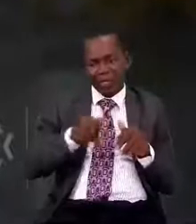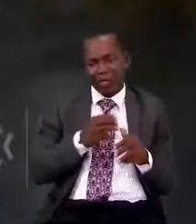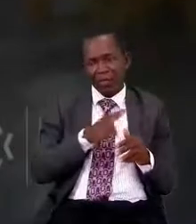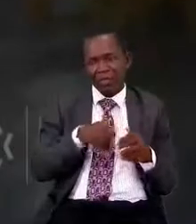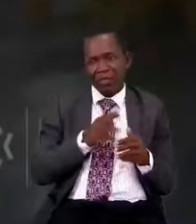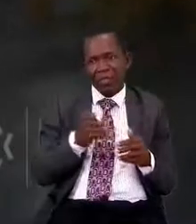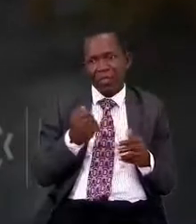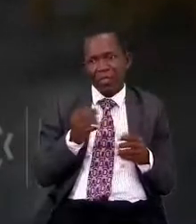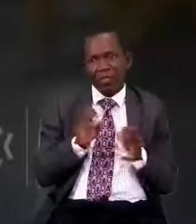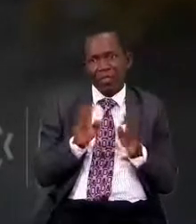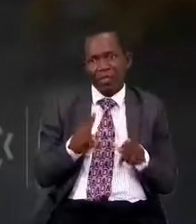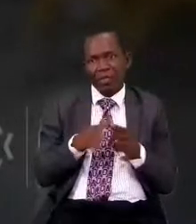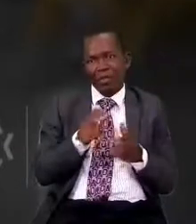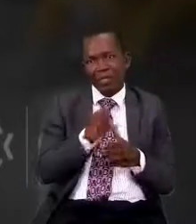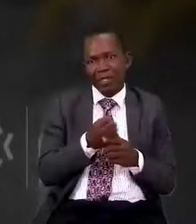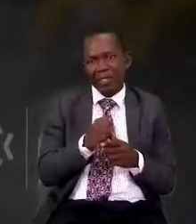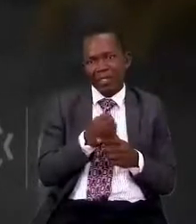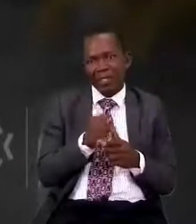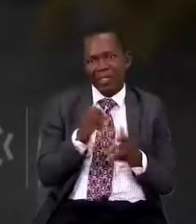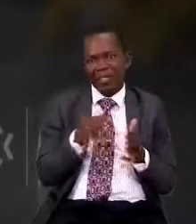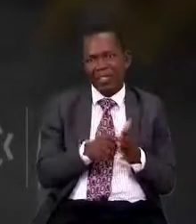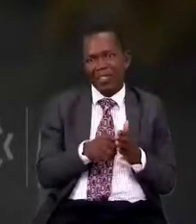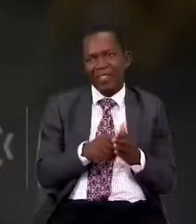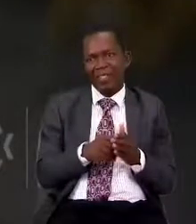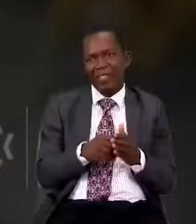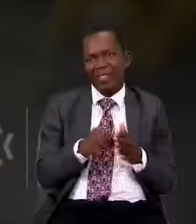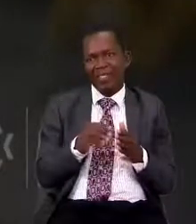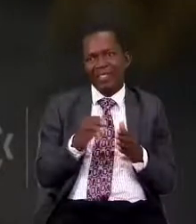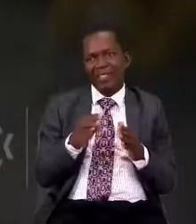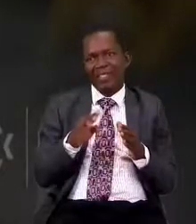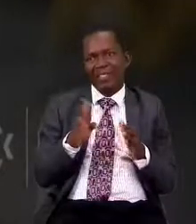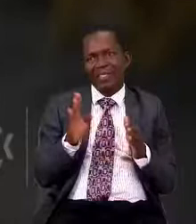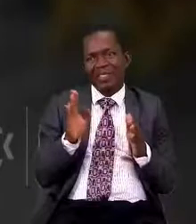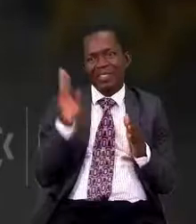très merveilleux pour nous. Il y a de cela 10 ans.